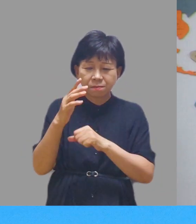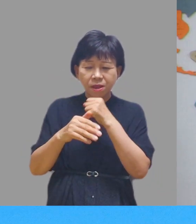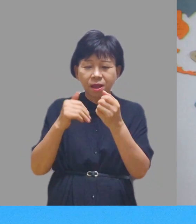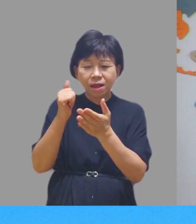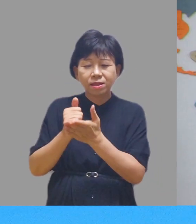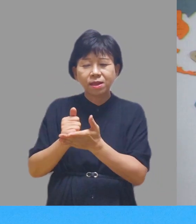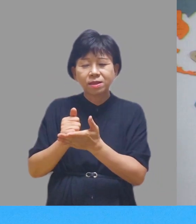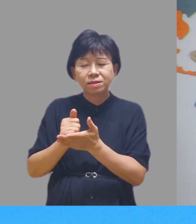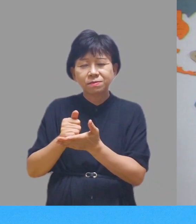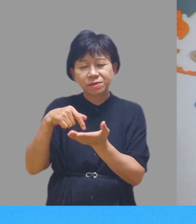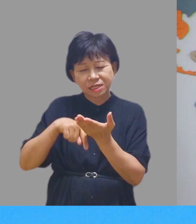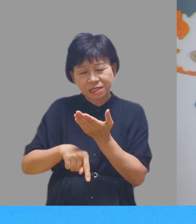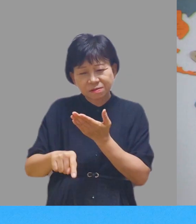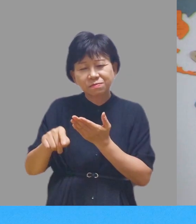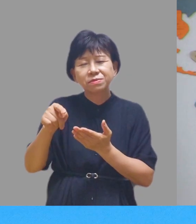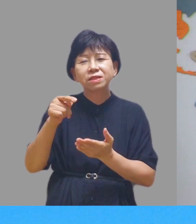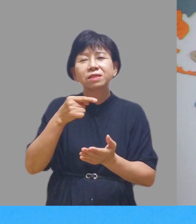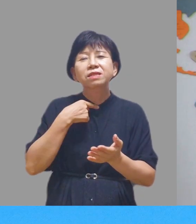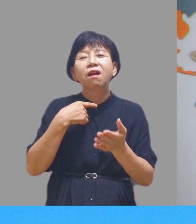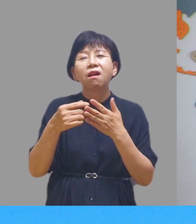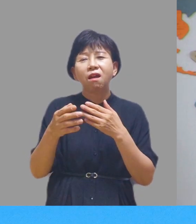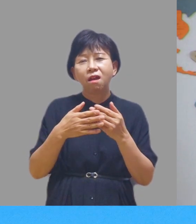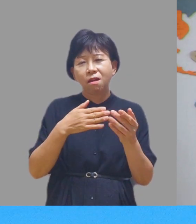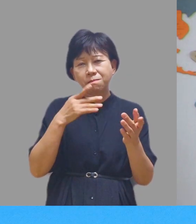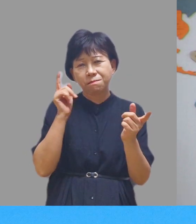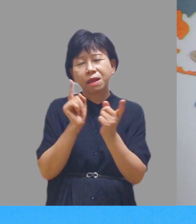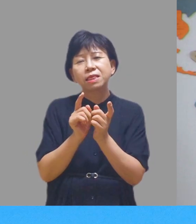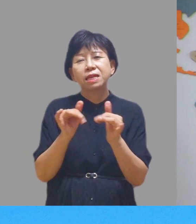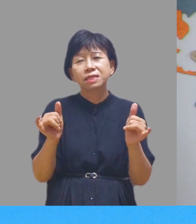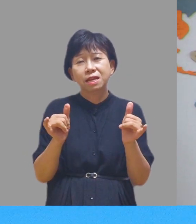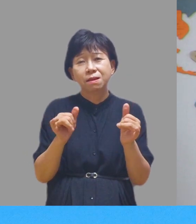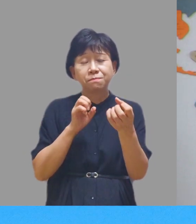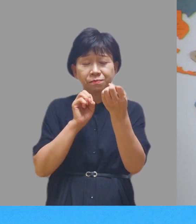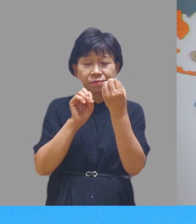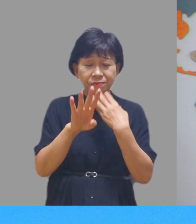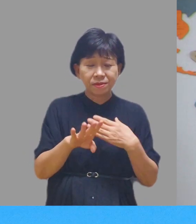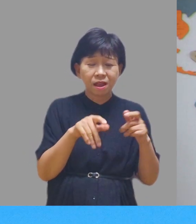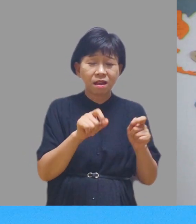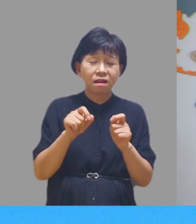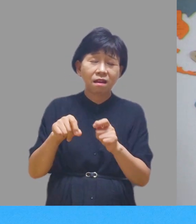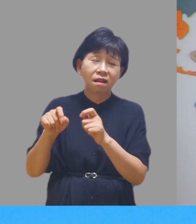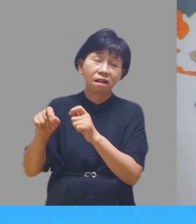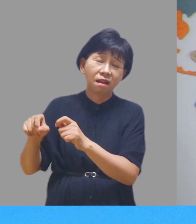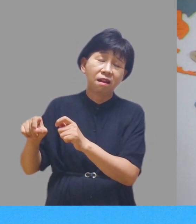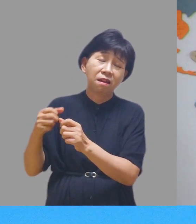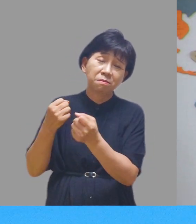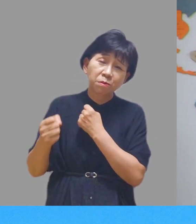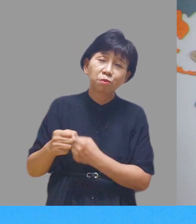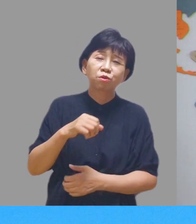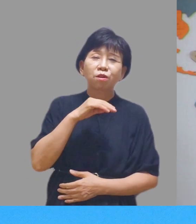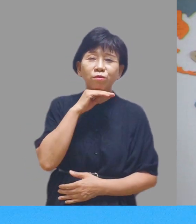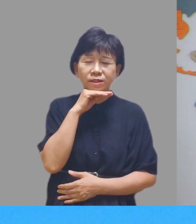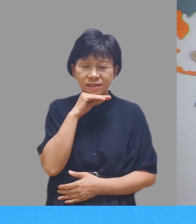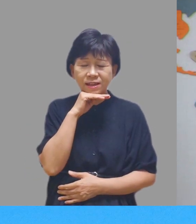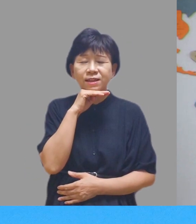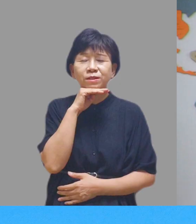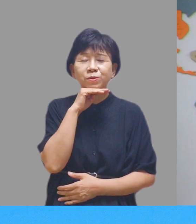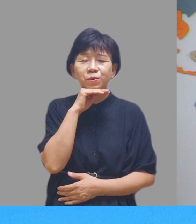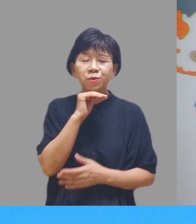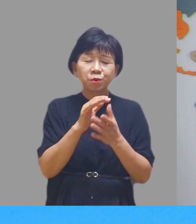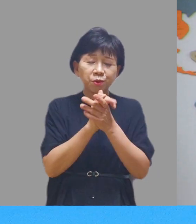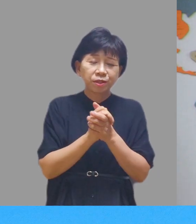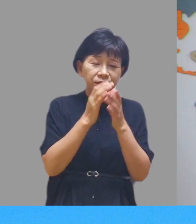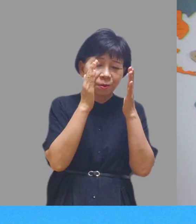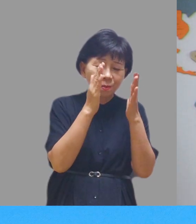깊이 경험해 온 분들입니다. 응답이 늦어도 조급해하지 않고 기도의 방향이 자신의 뜻과